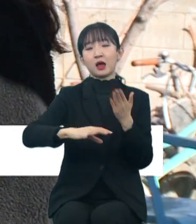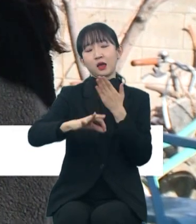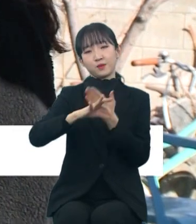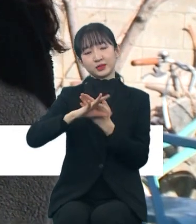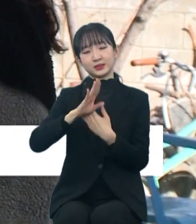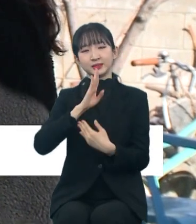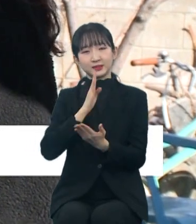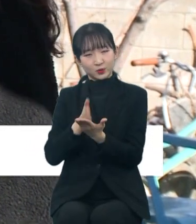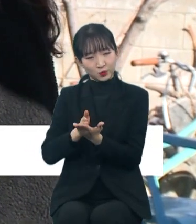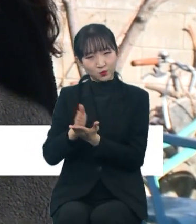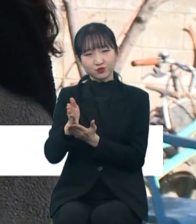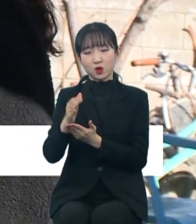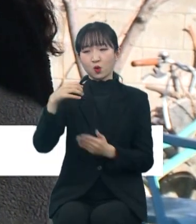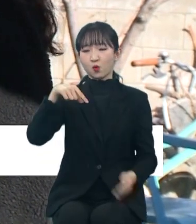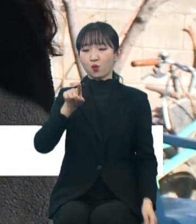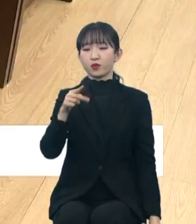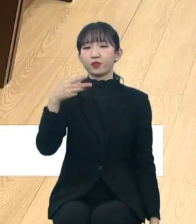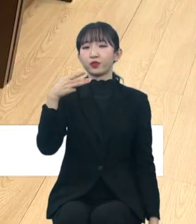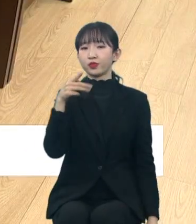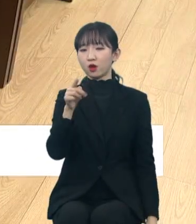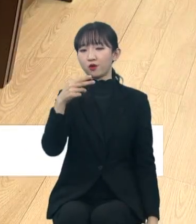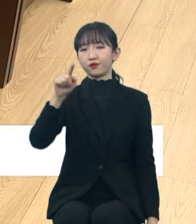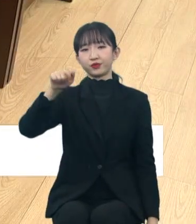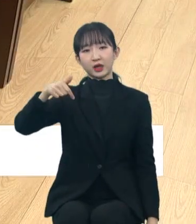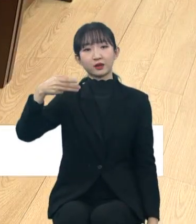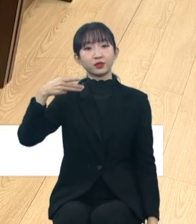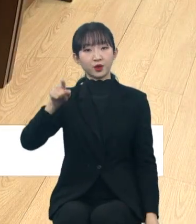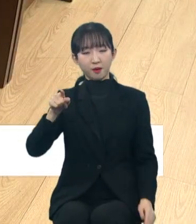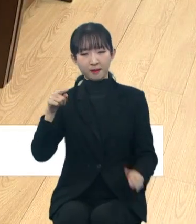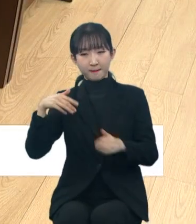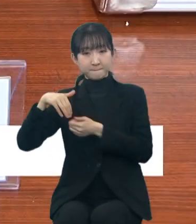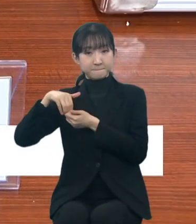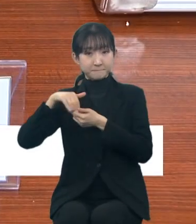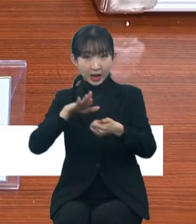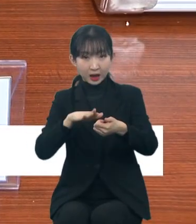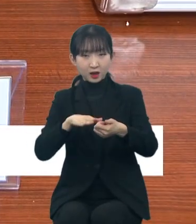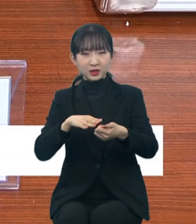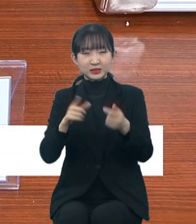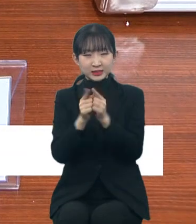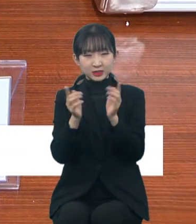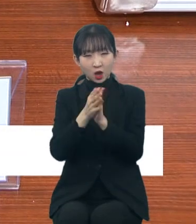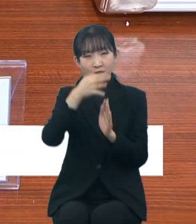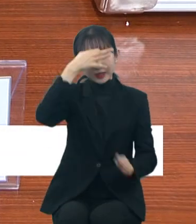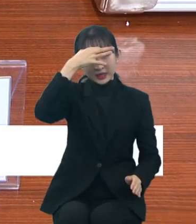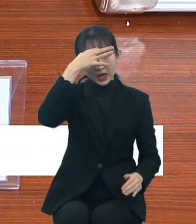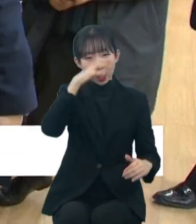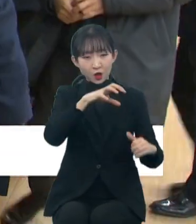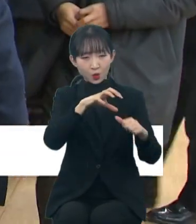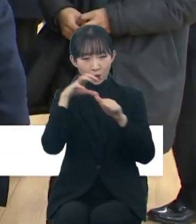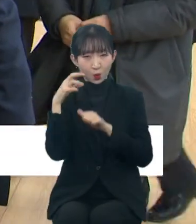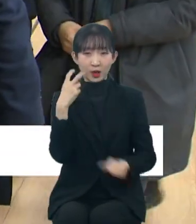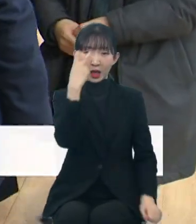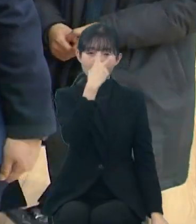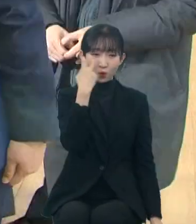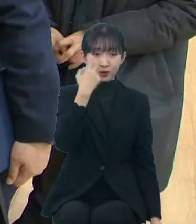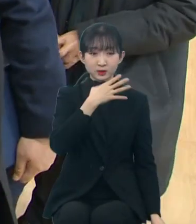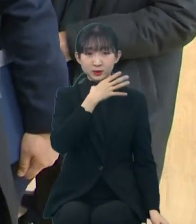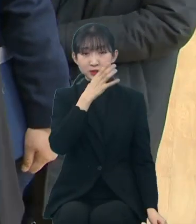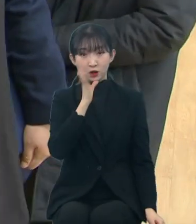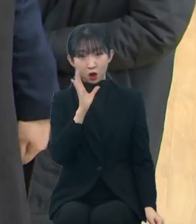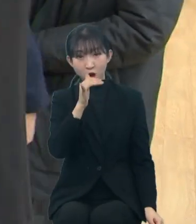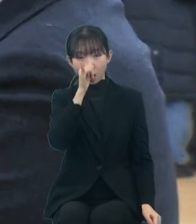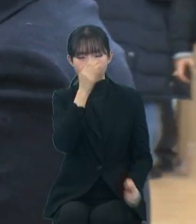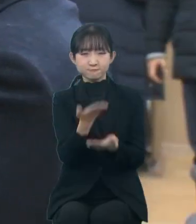전문가인 워터닥터가 투입됩니다. 내시경을 통해 배관 상태를 진단하고 노후 시설은 개선해